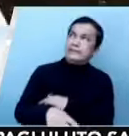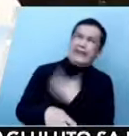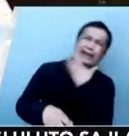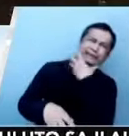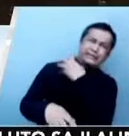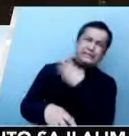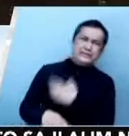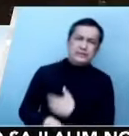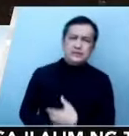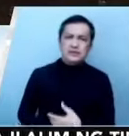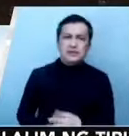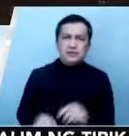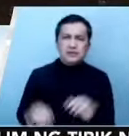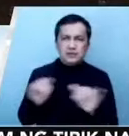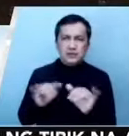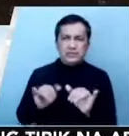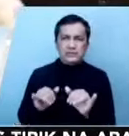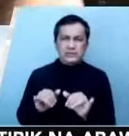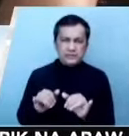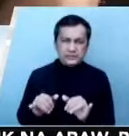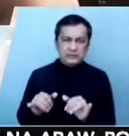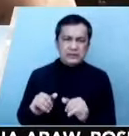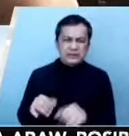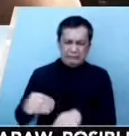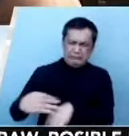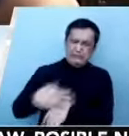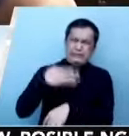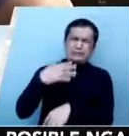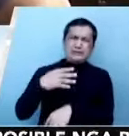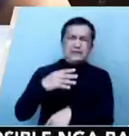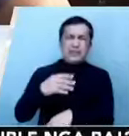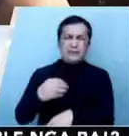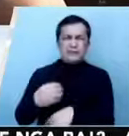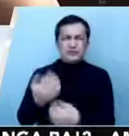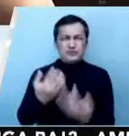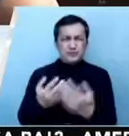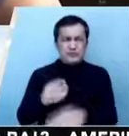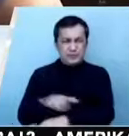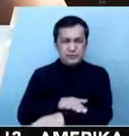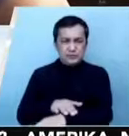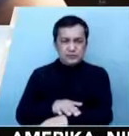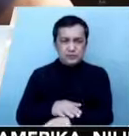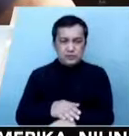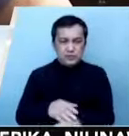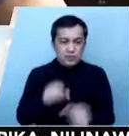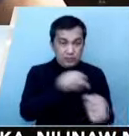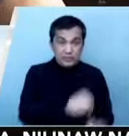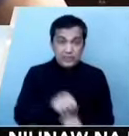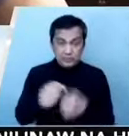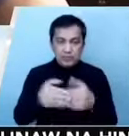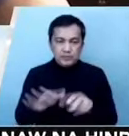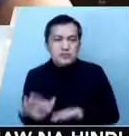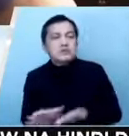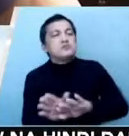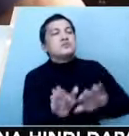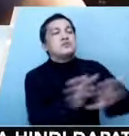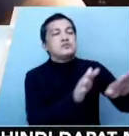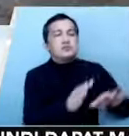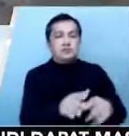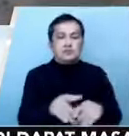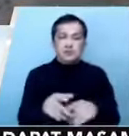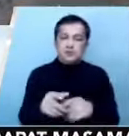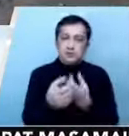ano, parang malalapnos yung balat mo. Kaya yung balsang malapit, tinulak pa namin palayo ng lao para lang manood sa ano,